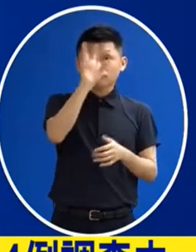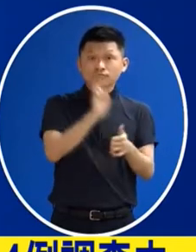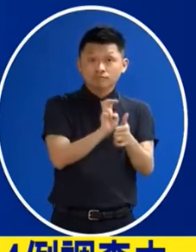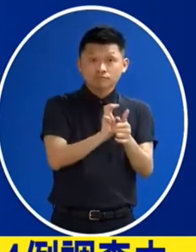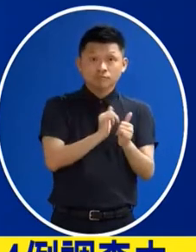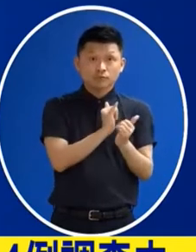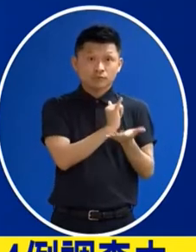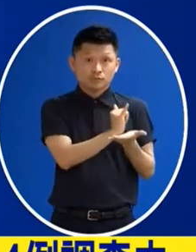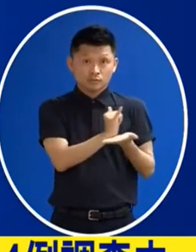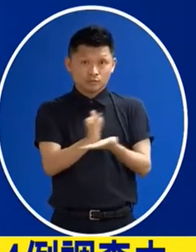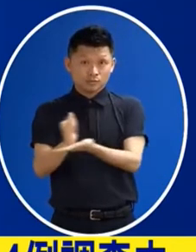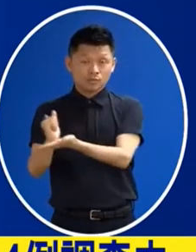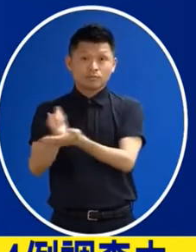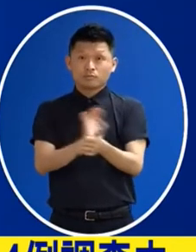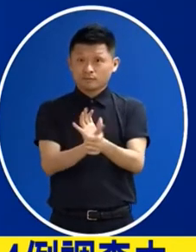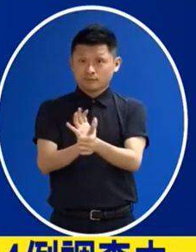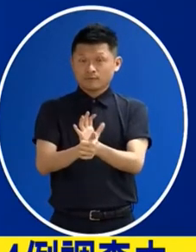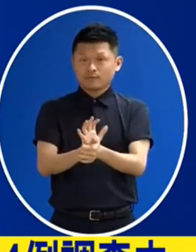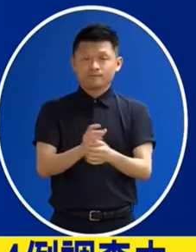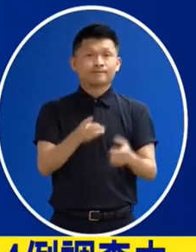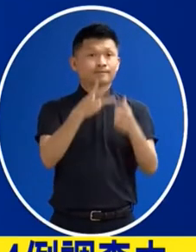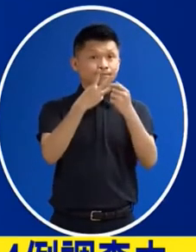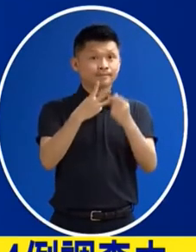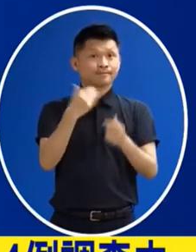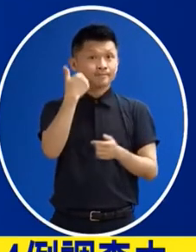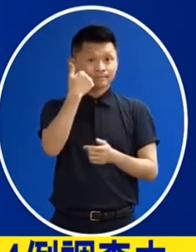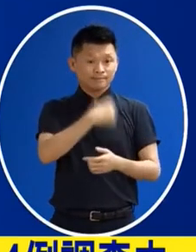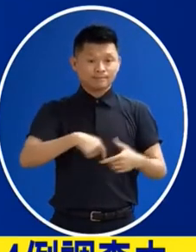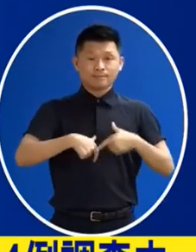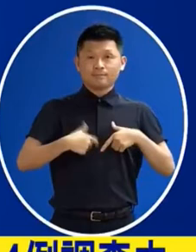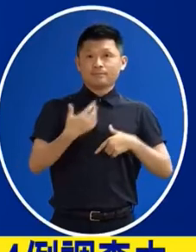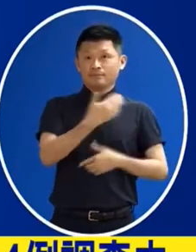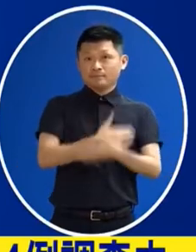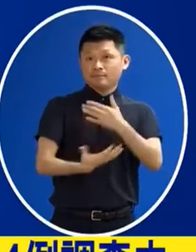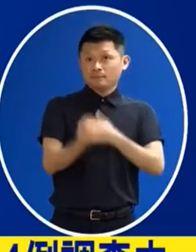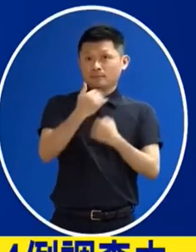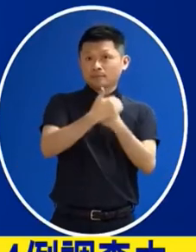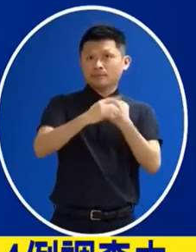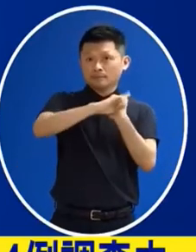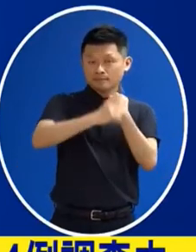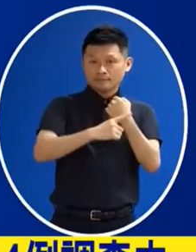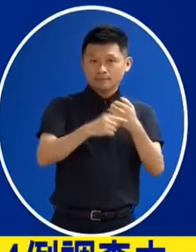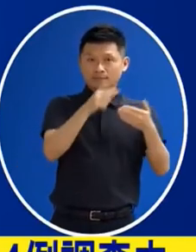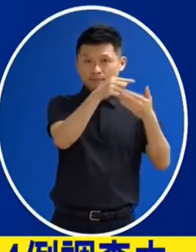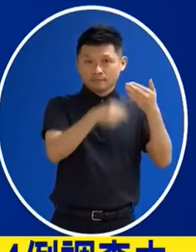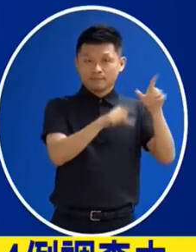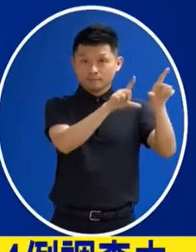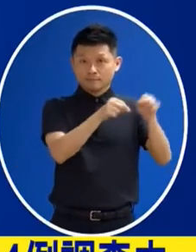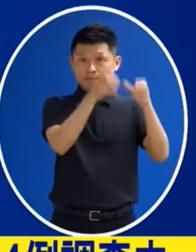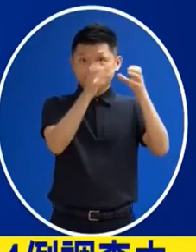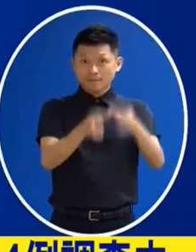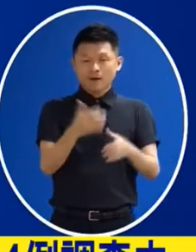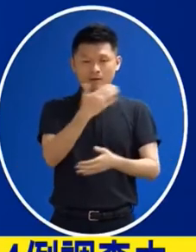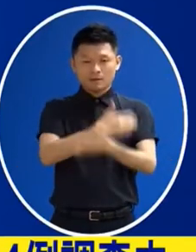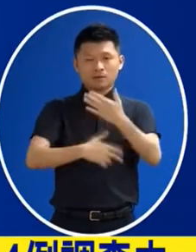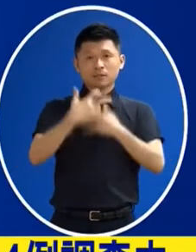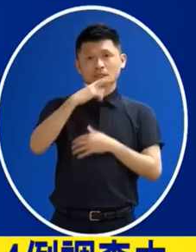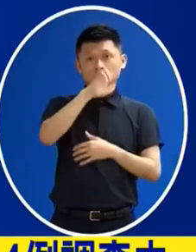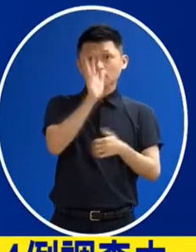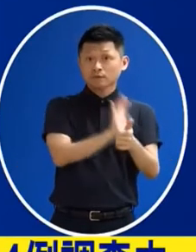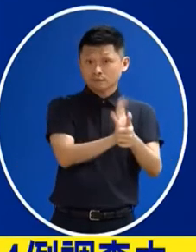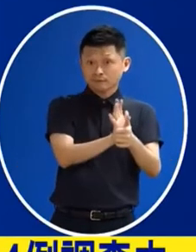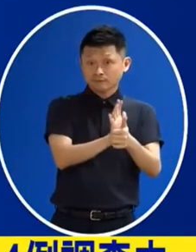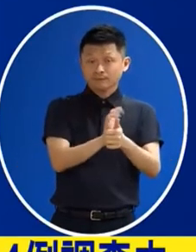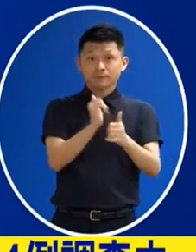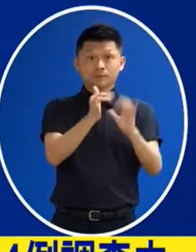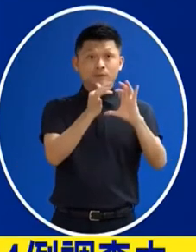务的机构。那第三类是依据身心障碍权益保障法设置的生障的日间型的服务，包括